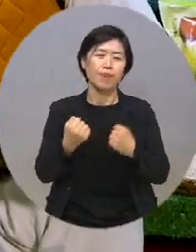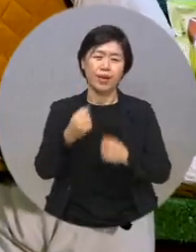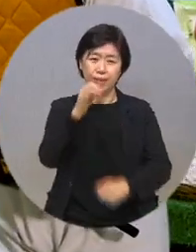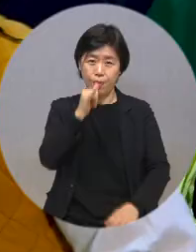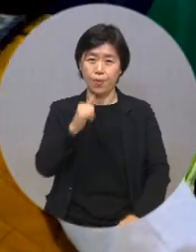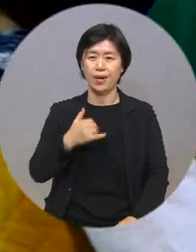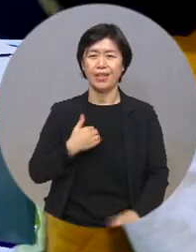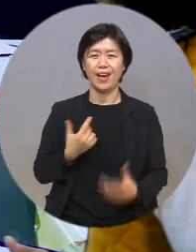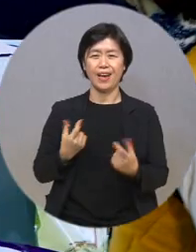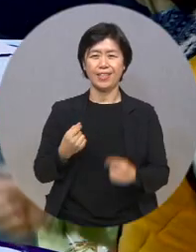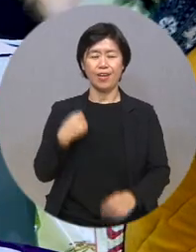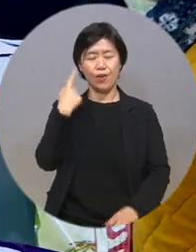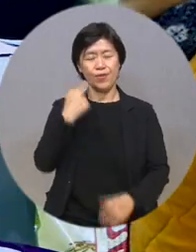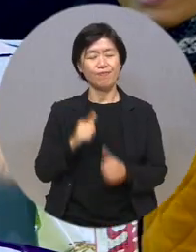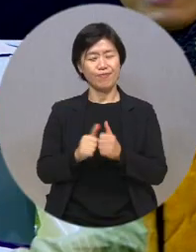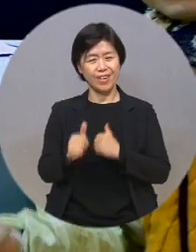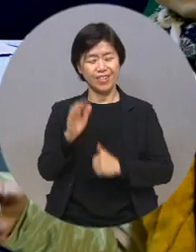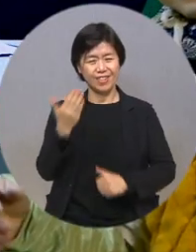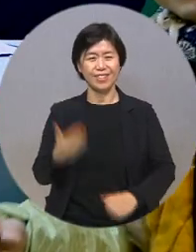나처럼 이뻐진다.